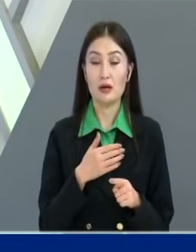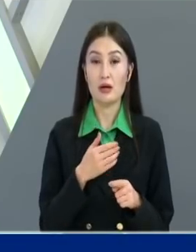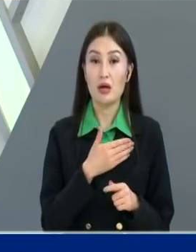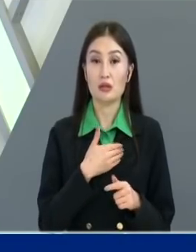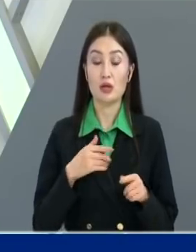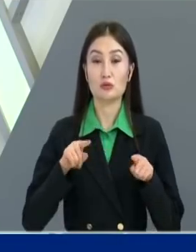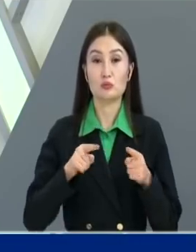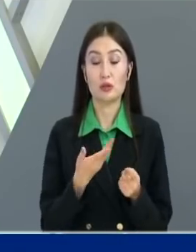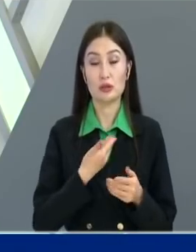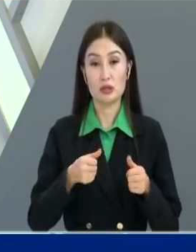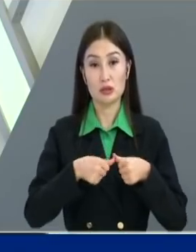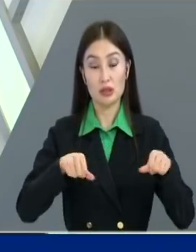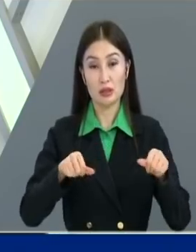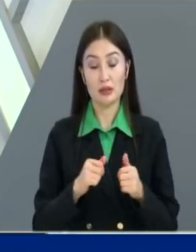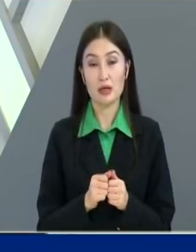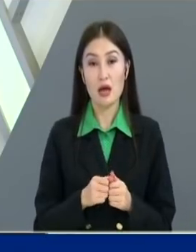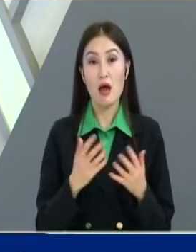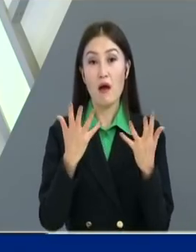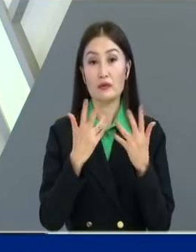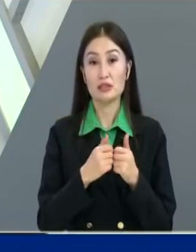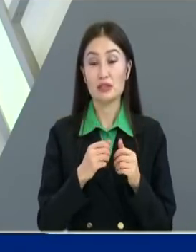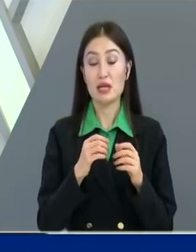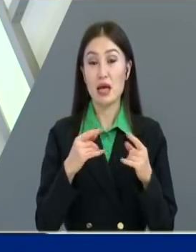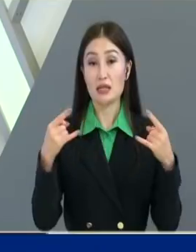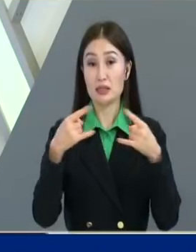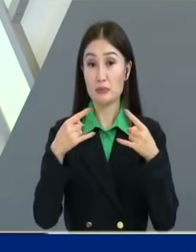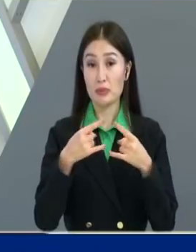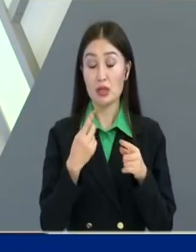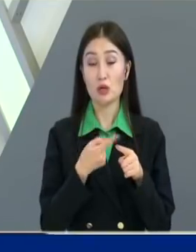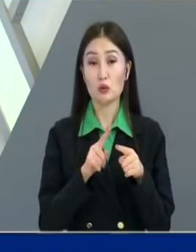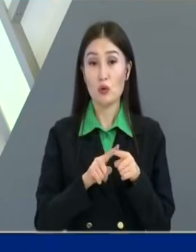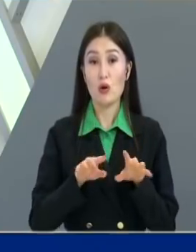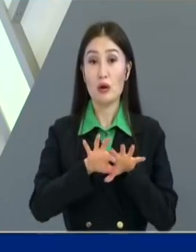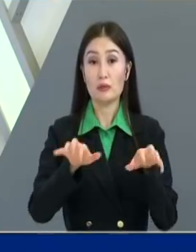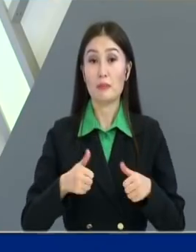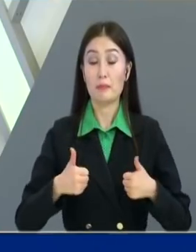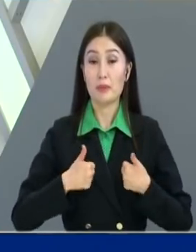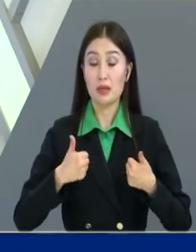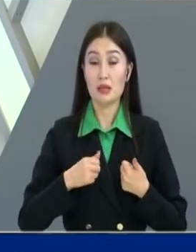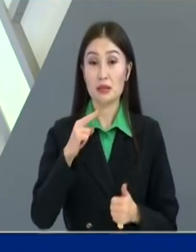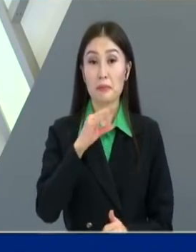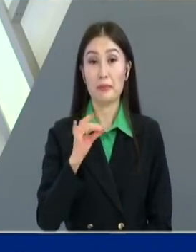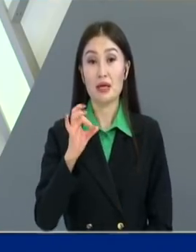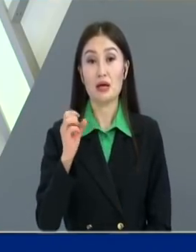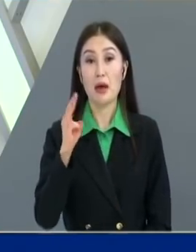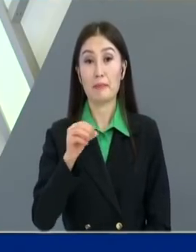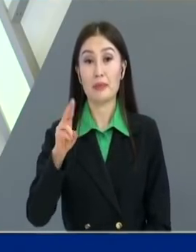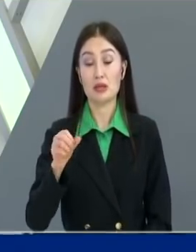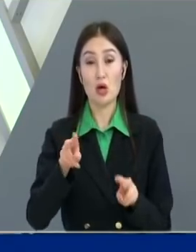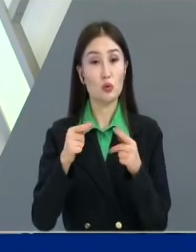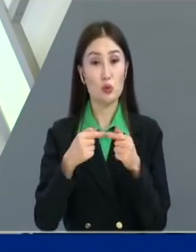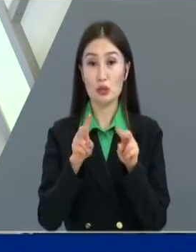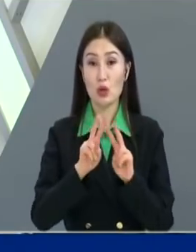коркутуп, өздөрүн коркутуп келген эмесмин. В числе СМИ, которые подверглись попытке захвата, и телеканал «Пирамида». Здесь сценарий был точно такой